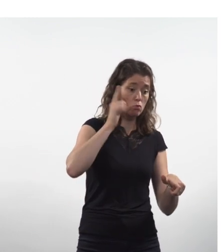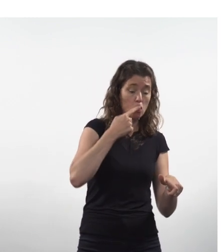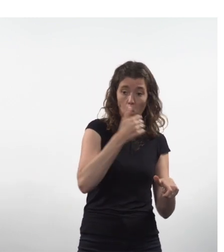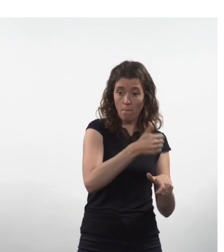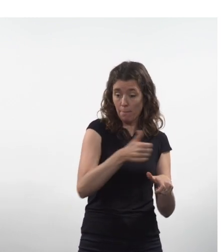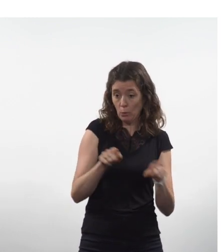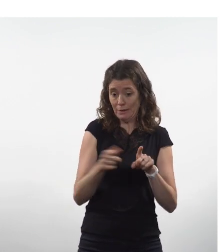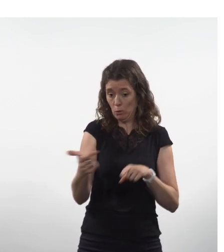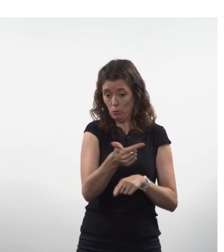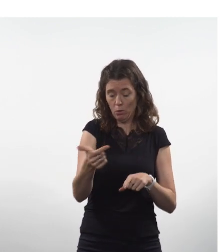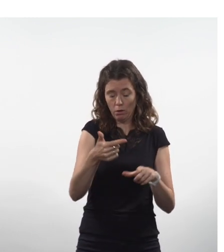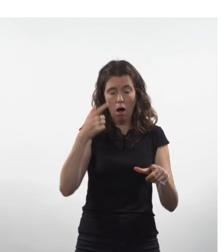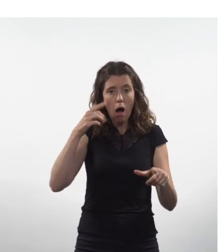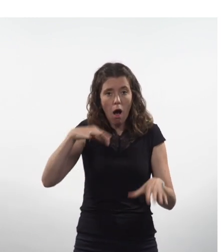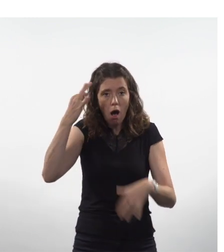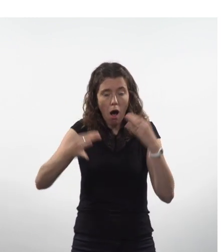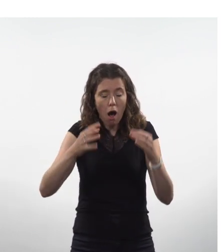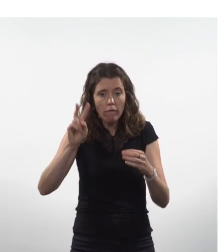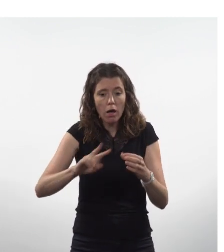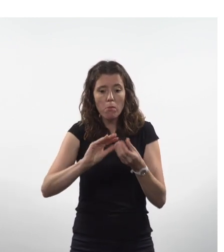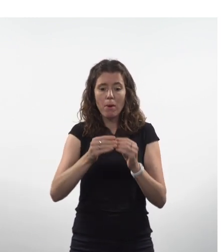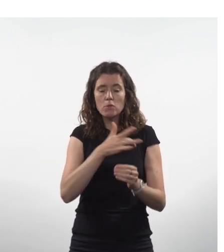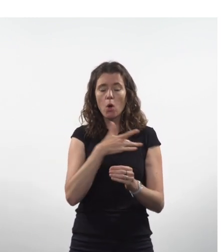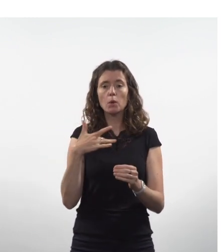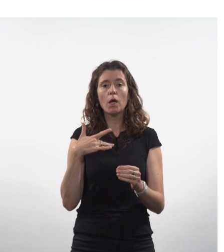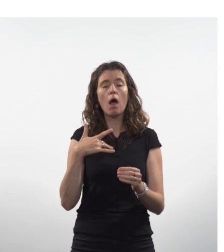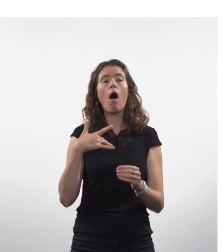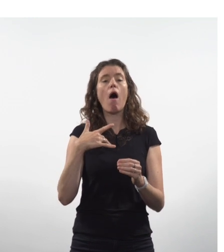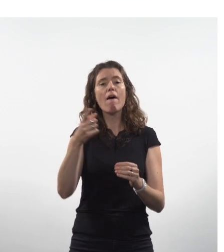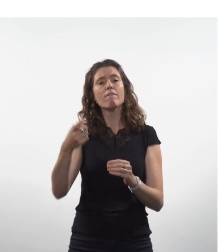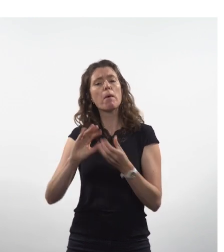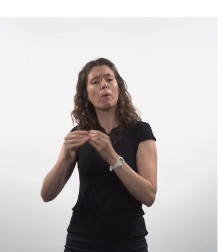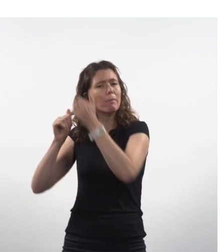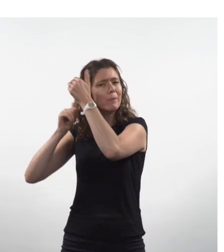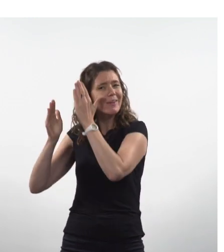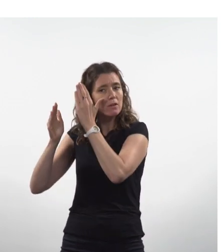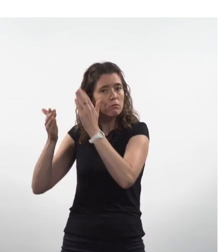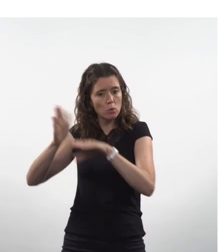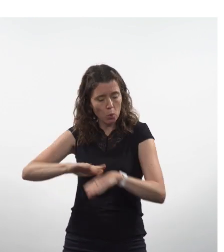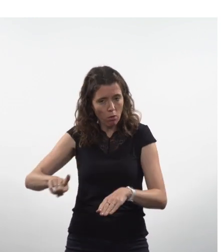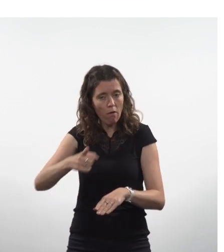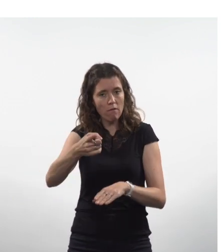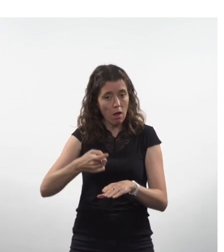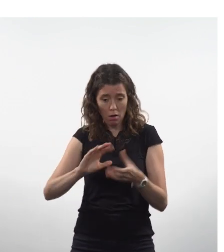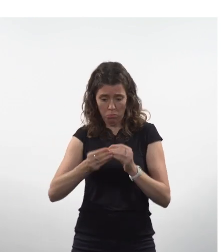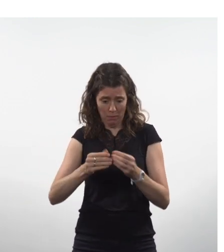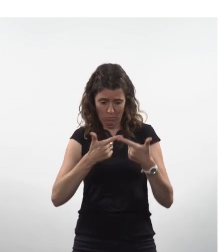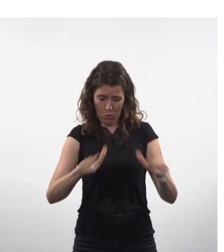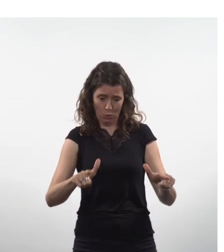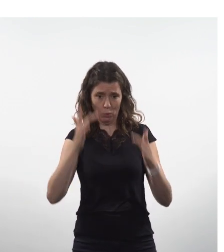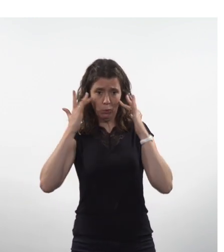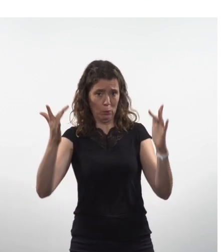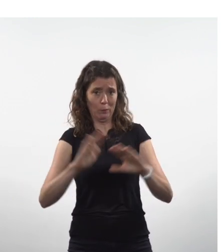découvrir que une question de santé qu'on pensait tout à fait liée à l'audition, en fait, était beaucoup plus liée à une question de langue et de